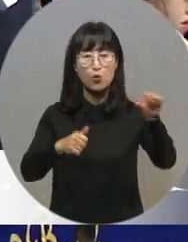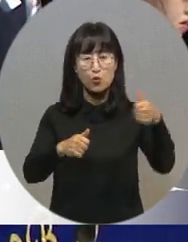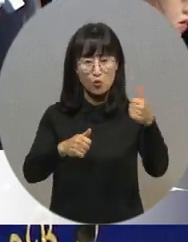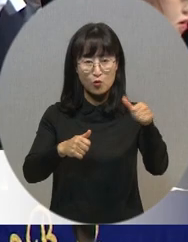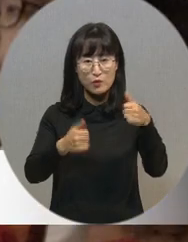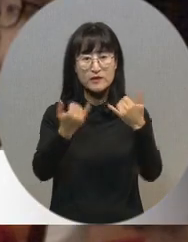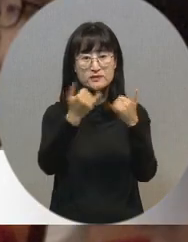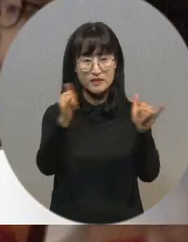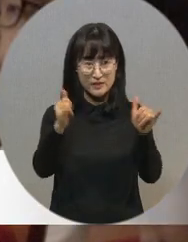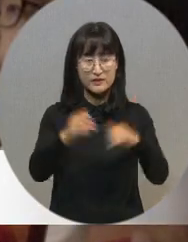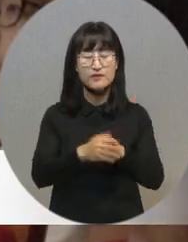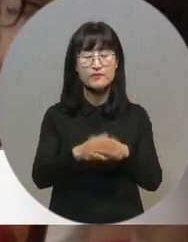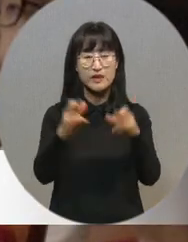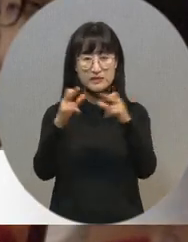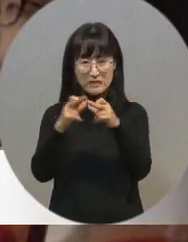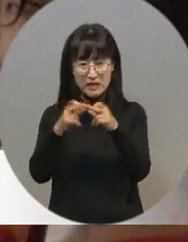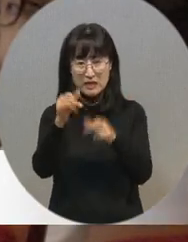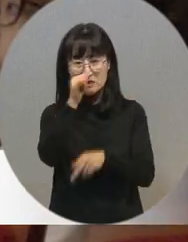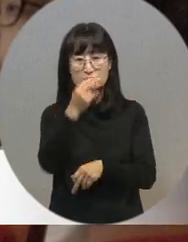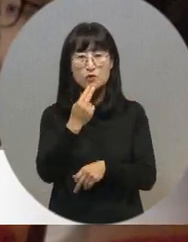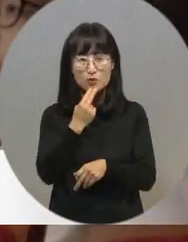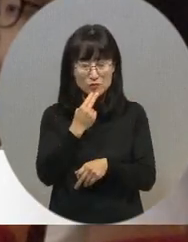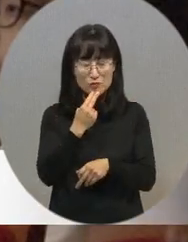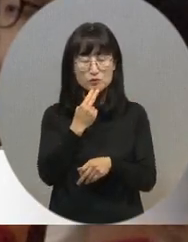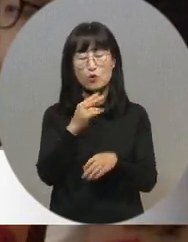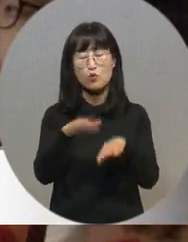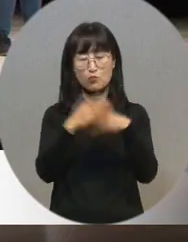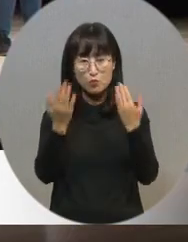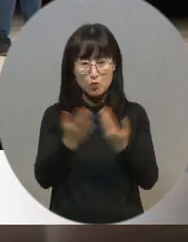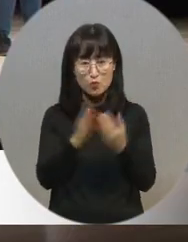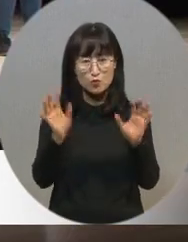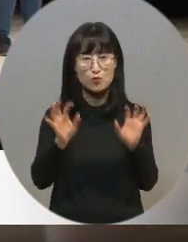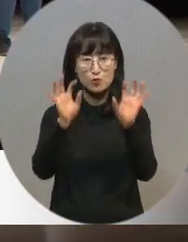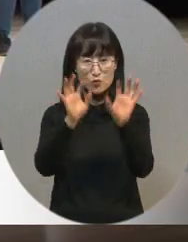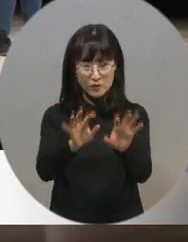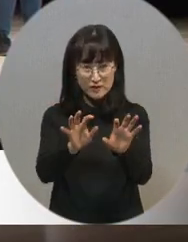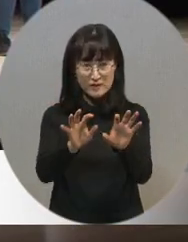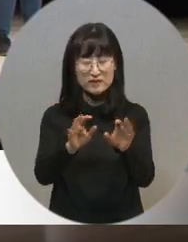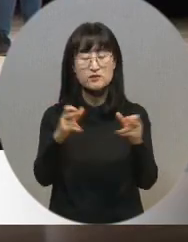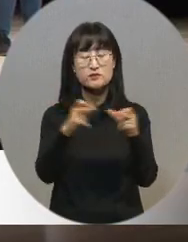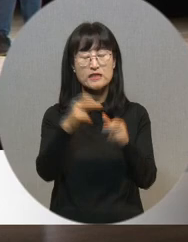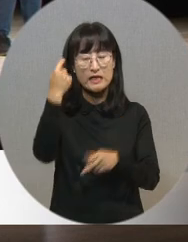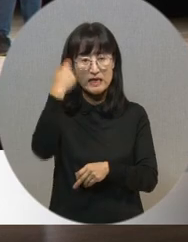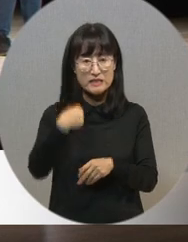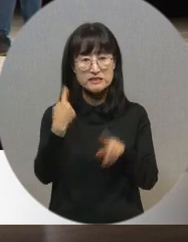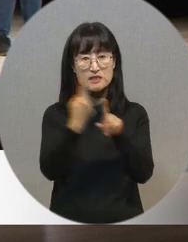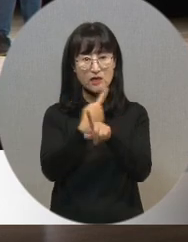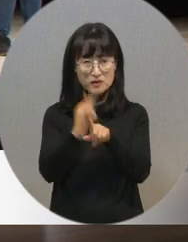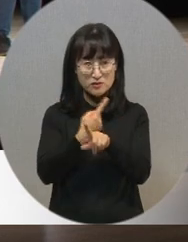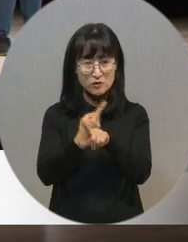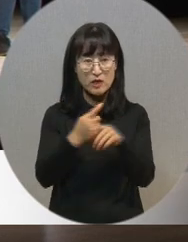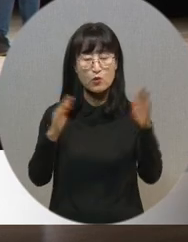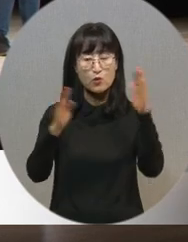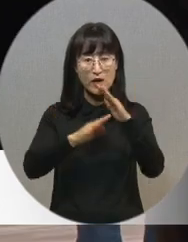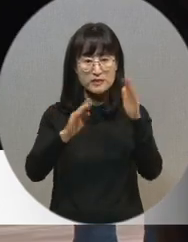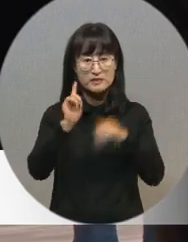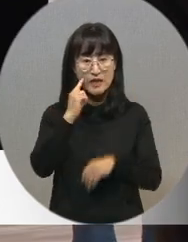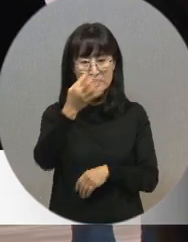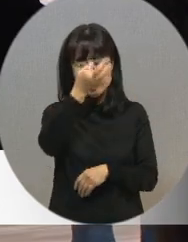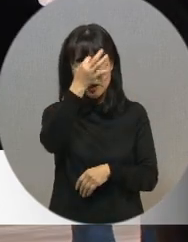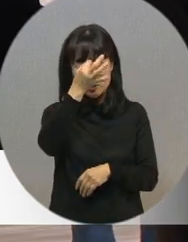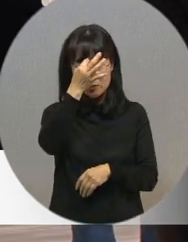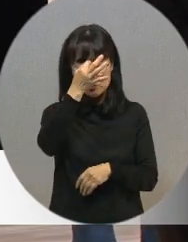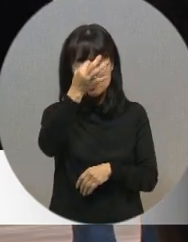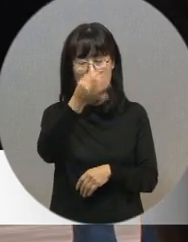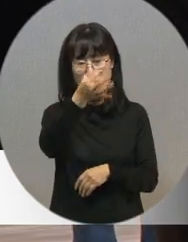하며 장애 학생과 비장애 학생의 화합을 통해 장애 인식을 개선하고 학생들의 예술적